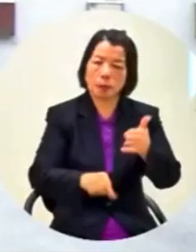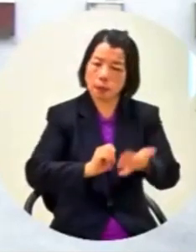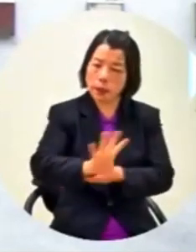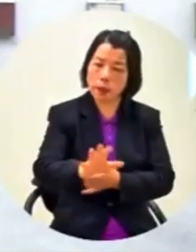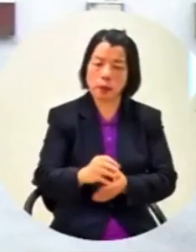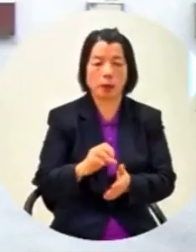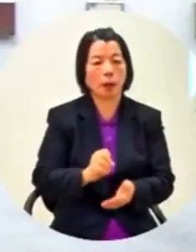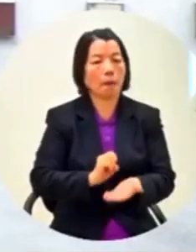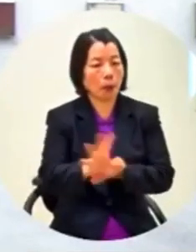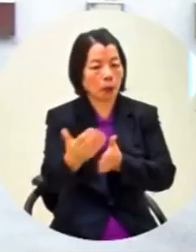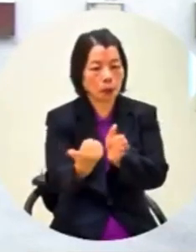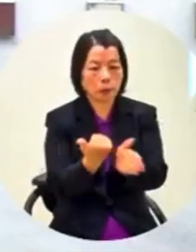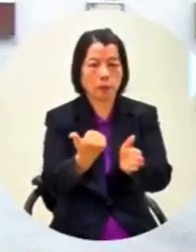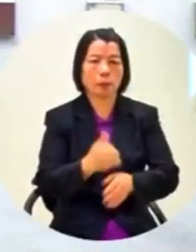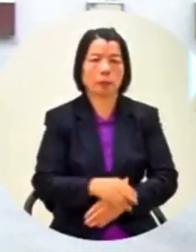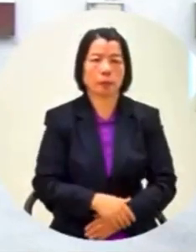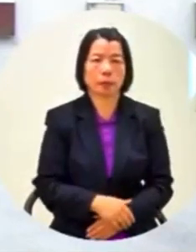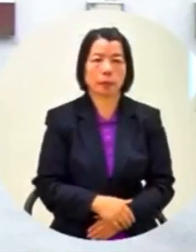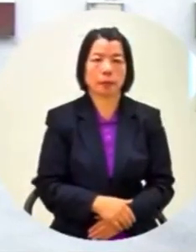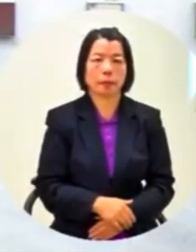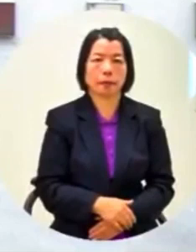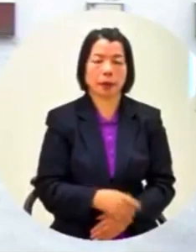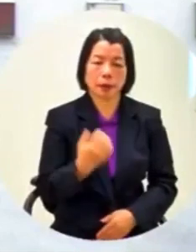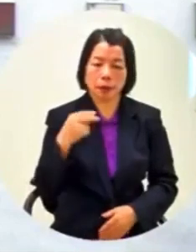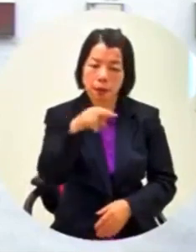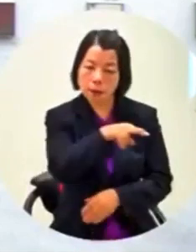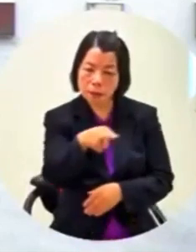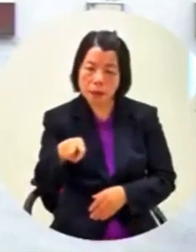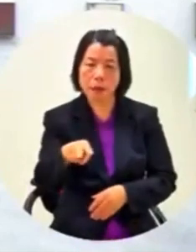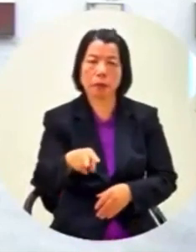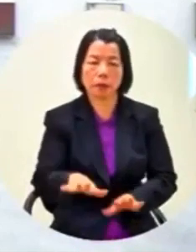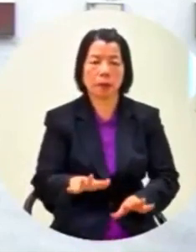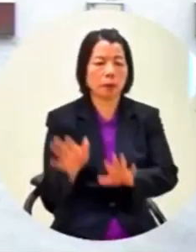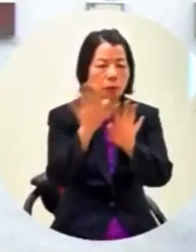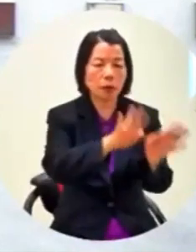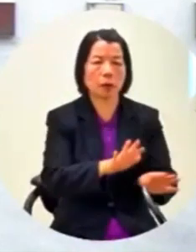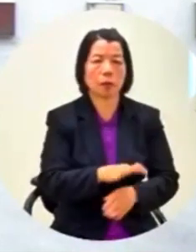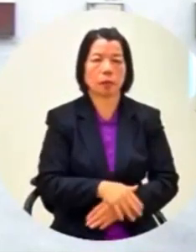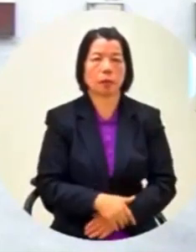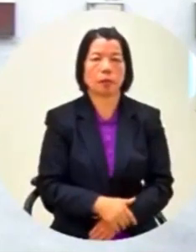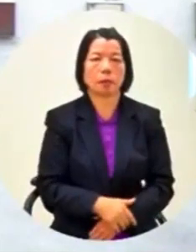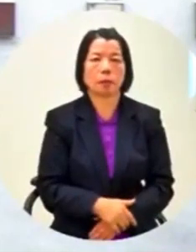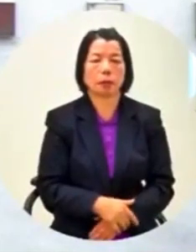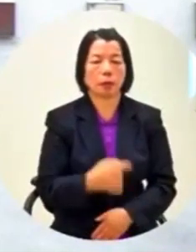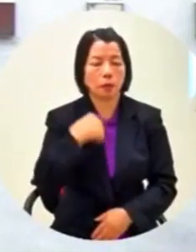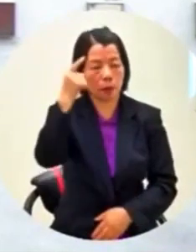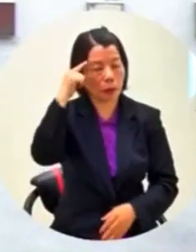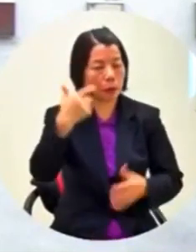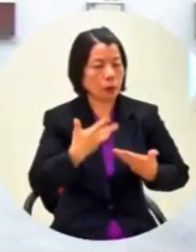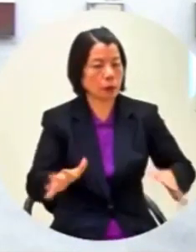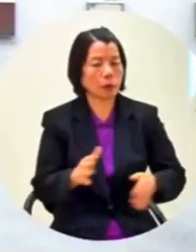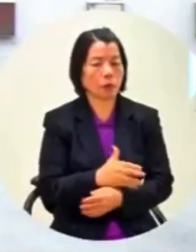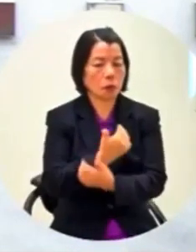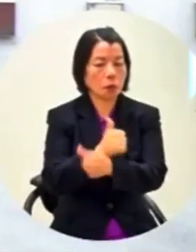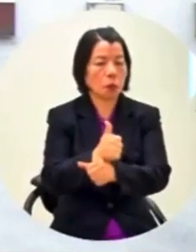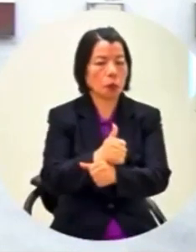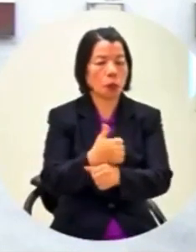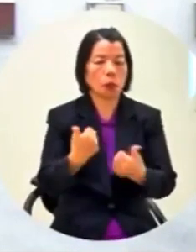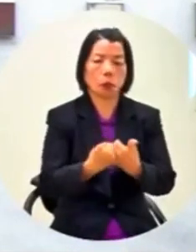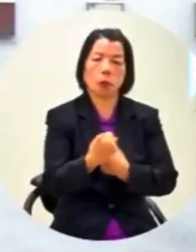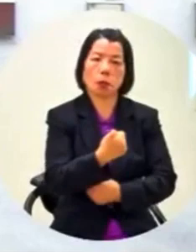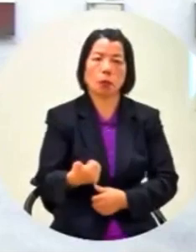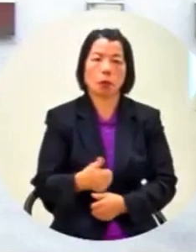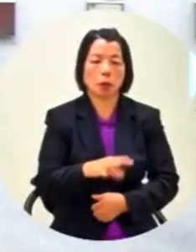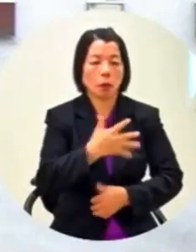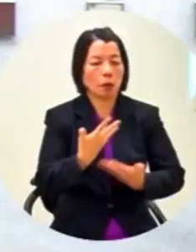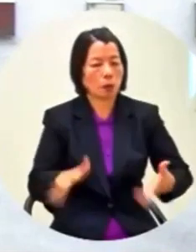有报告之前，看到现场的这样子一个情况跟画面，我想很多资深议员一定有很多的